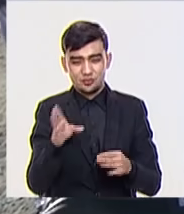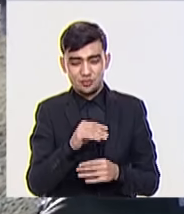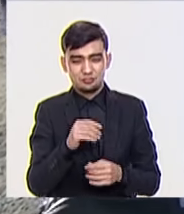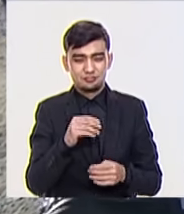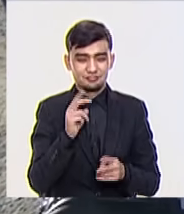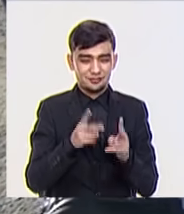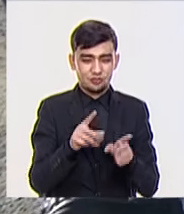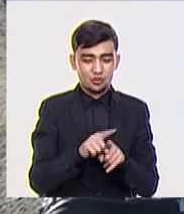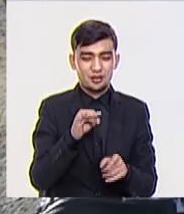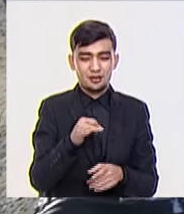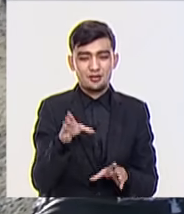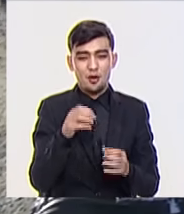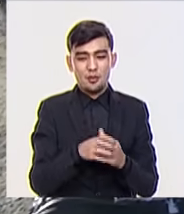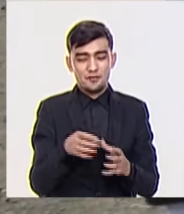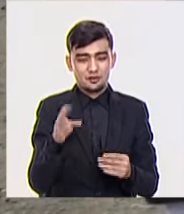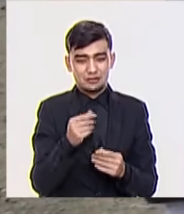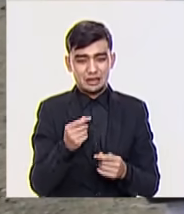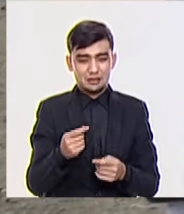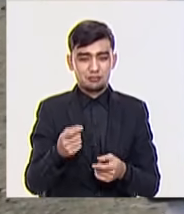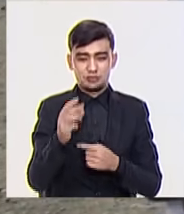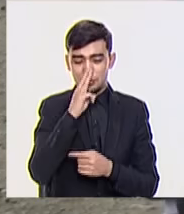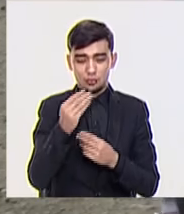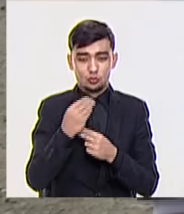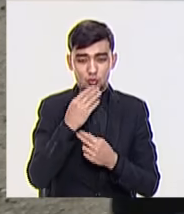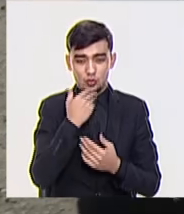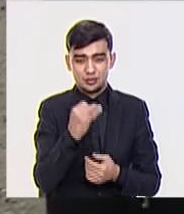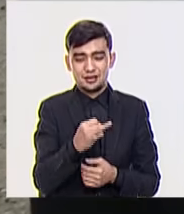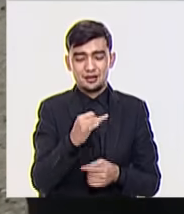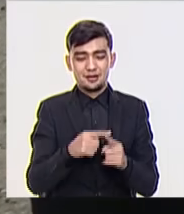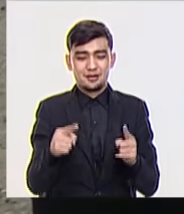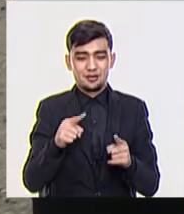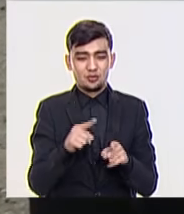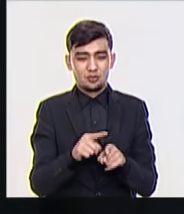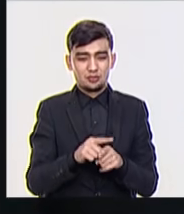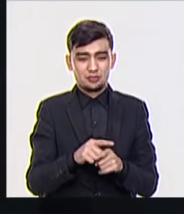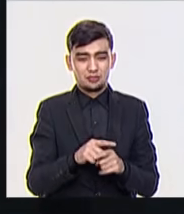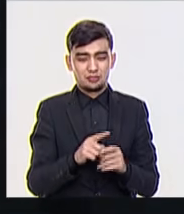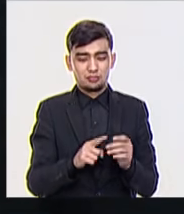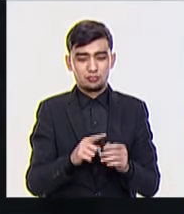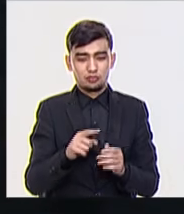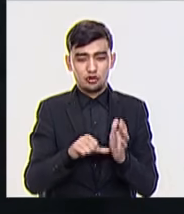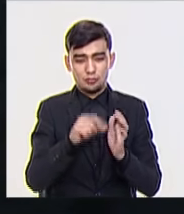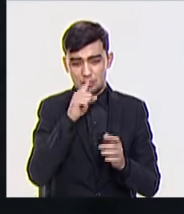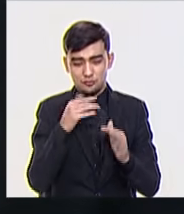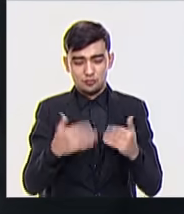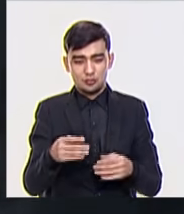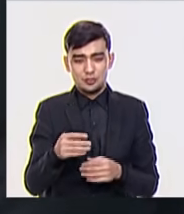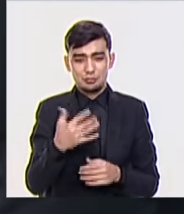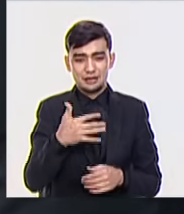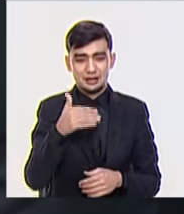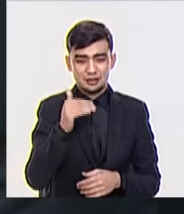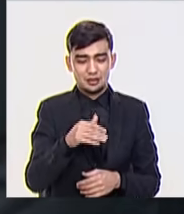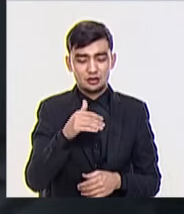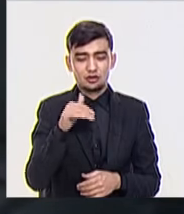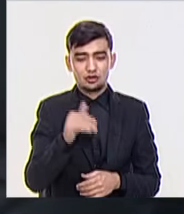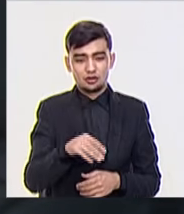әлеуметтік төлемдерді аудармаған, былай тұрсын, 90 айының еңбек ақысында төлемеді жұмысшылар. 50 мың теңге зарплат аламыз, 44 мың